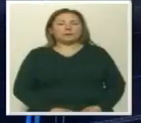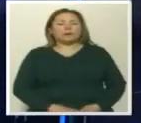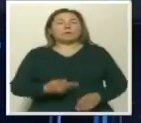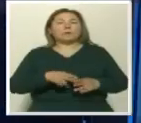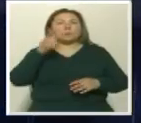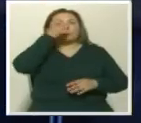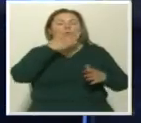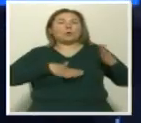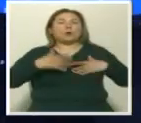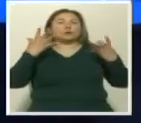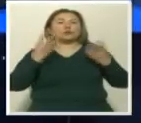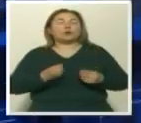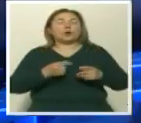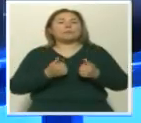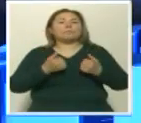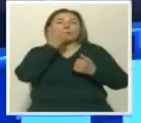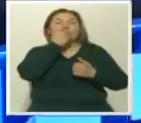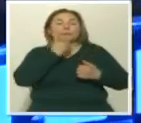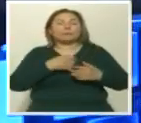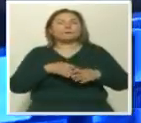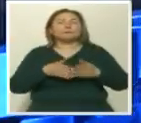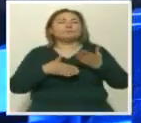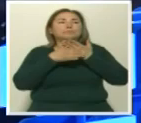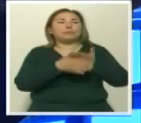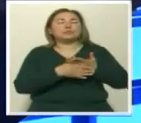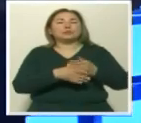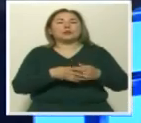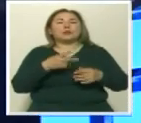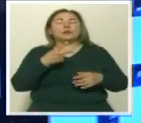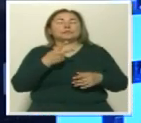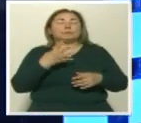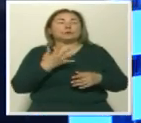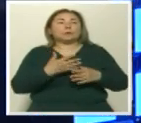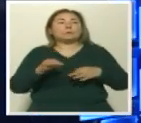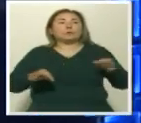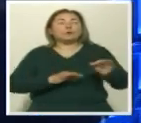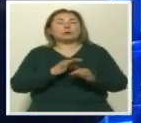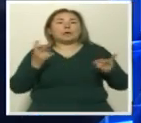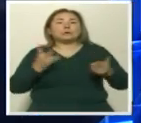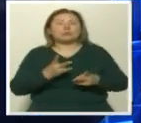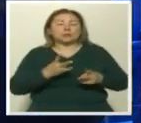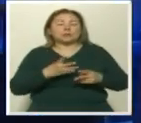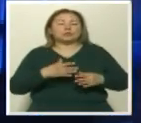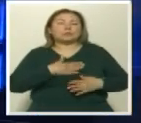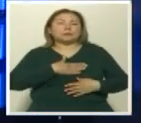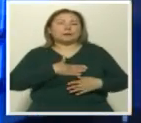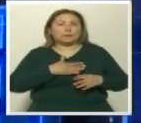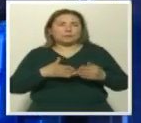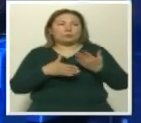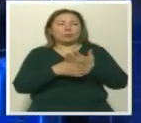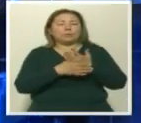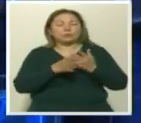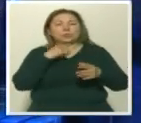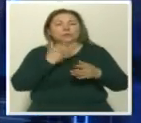Биыл «Куанышты күн» қайырымдылық акциясында 200 бала қамтылады. 2021 жылы басталған жоба ерекше қажеттілігі бар жандарға қолдау көрсетуді мақсат